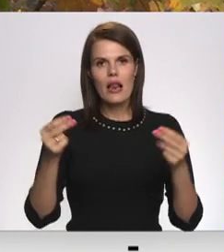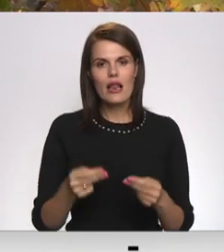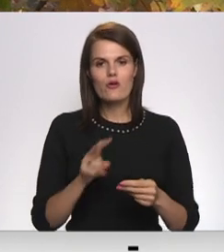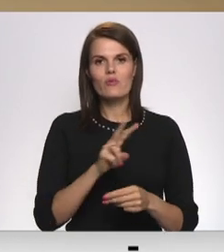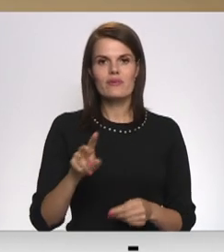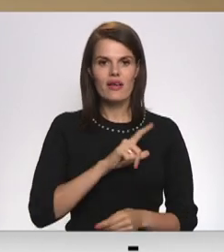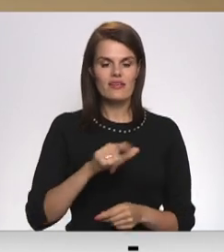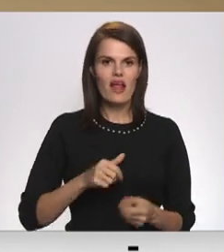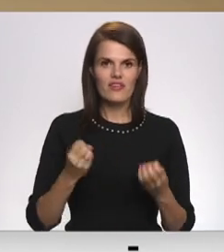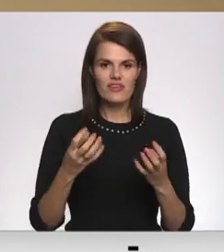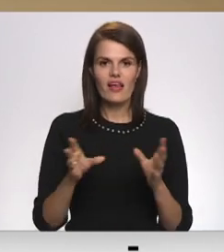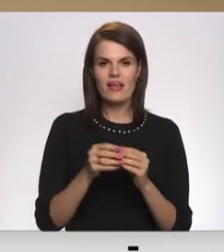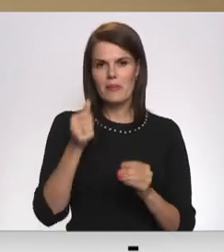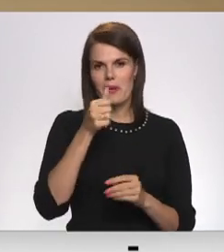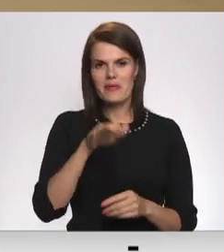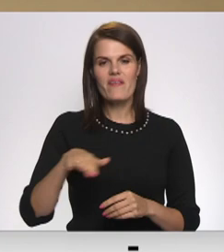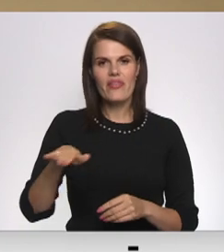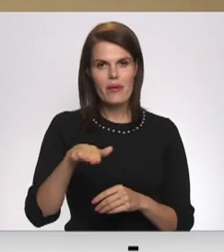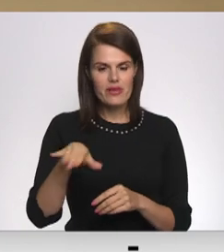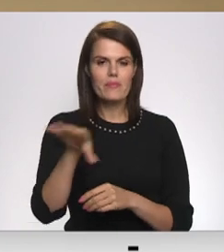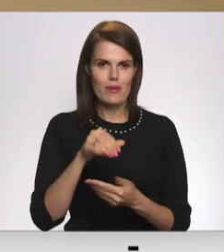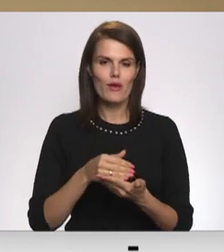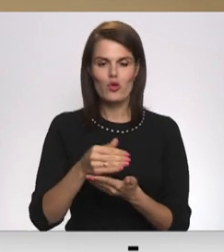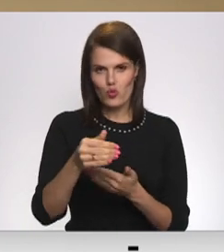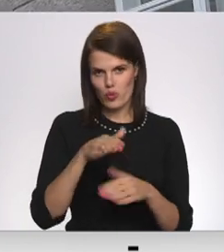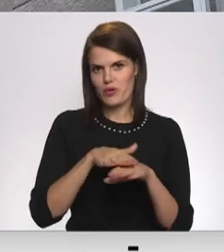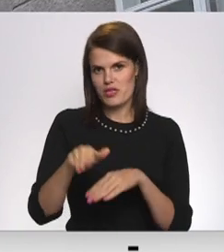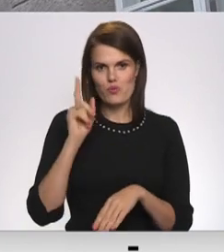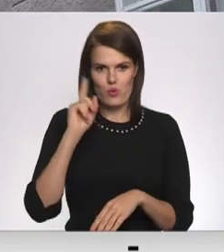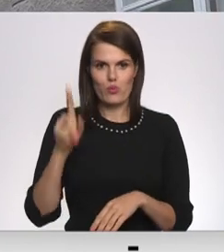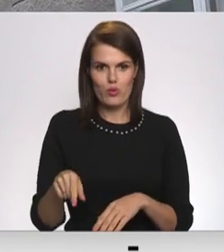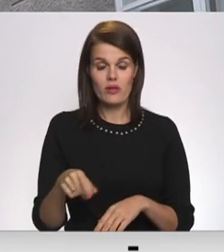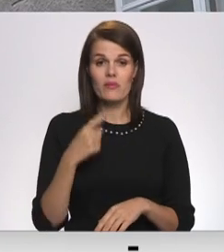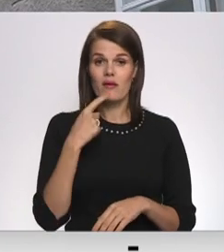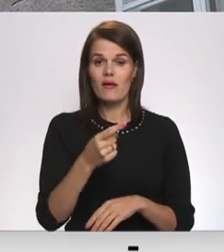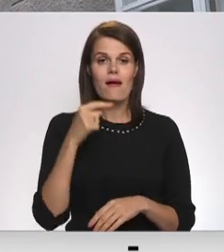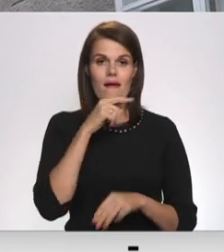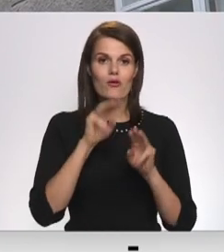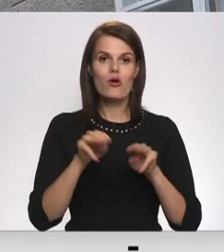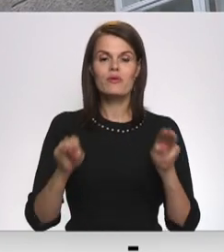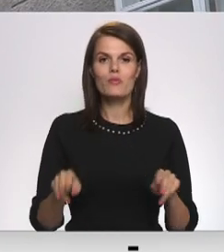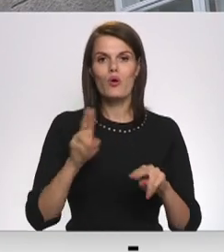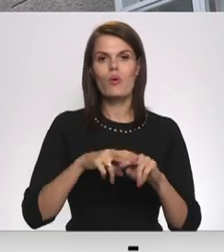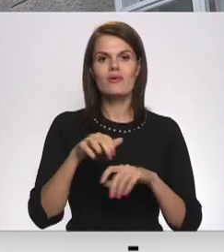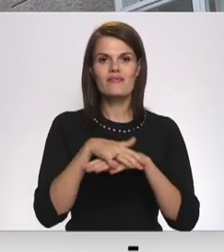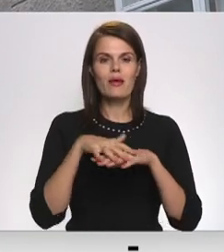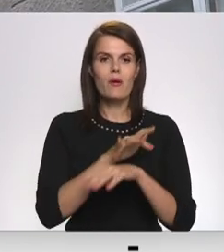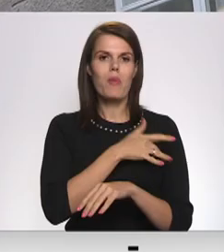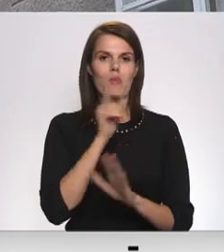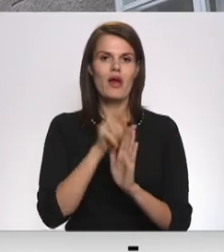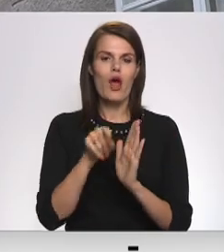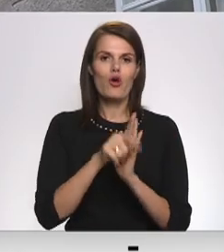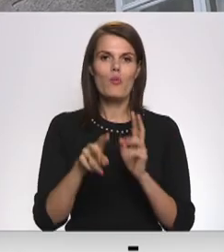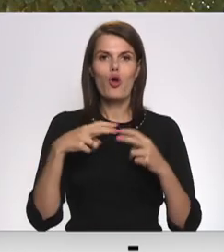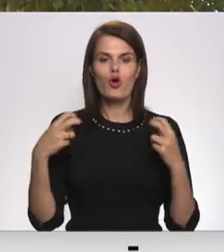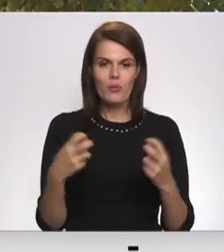gāze ir pret maisiņniecībām, mēs turpināsim pildīt viennozīmīgi. Kā skaidro gan Ekonomikas ministrija un Sabiedrisko pakalpojumu